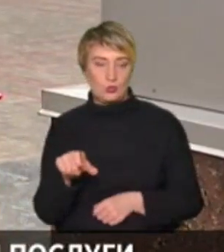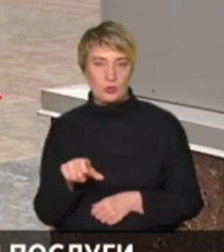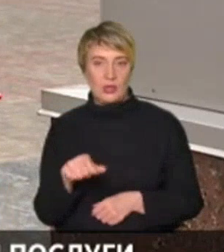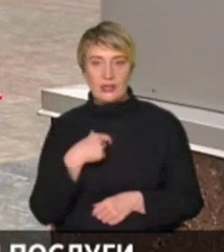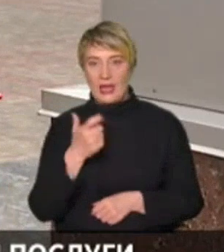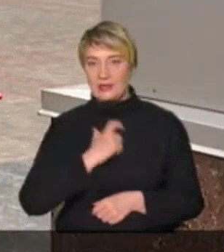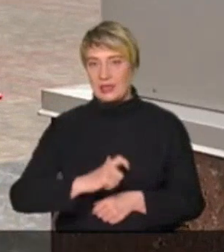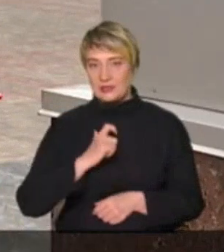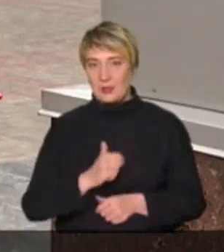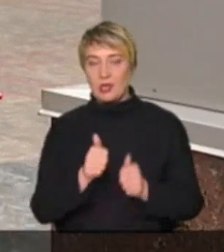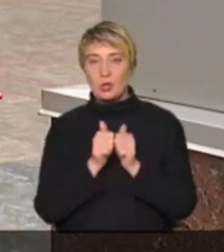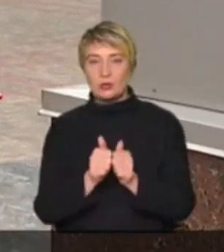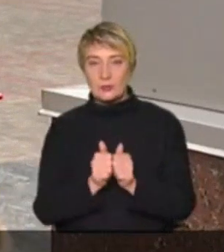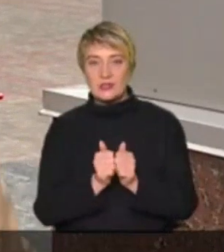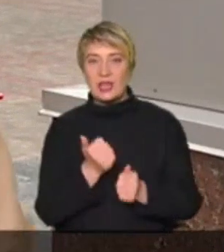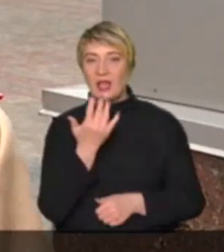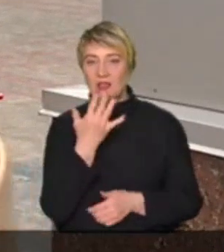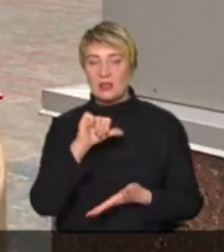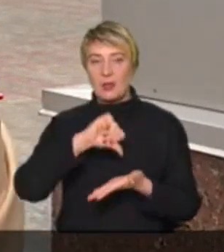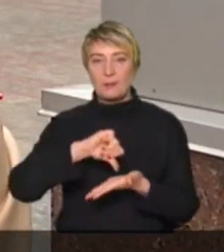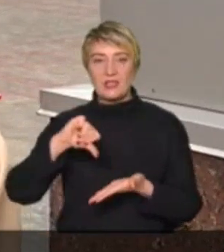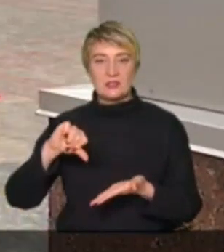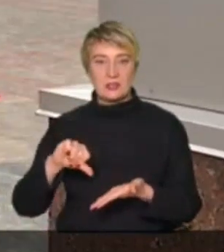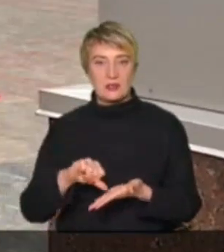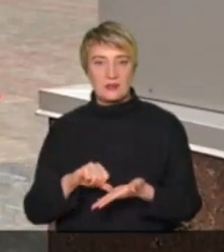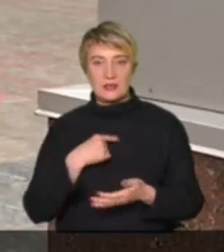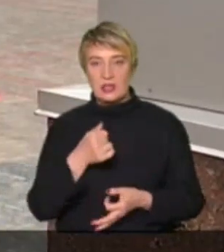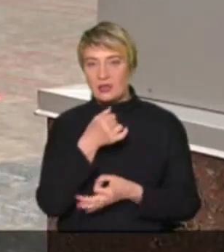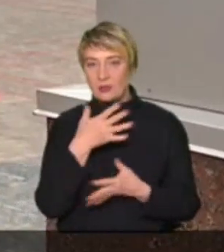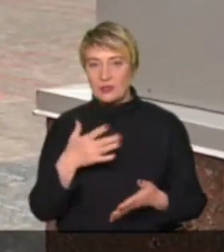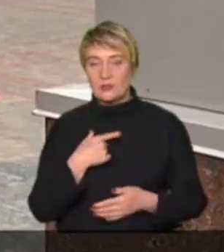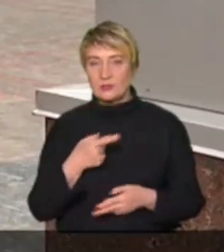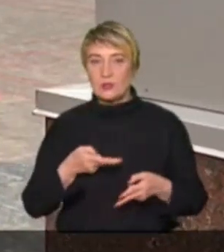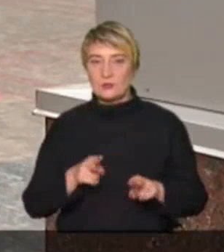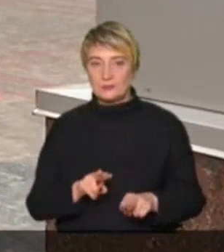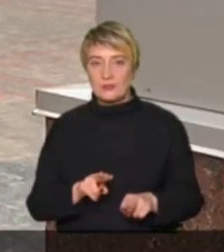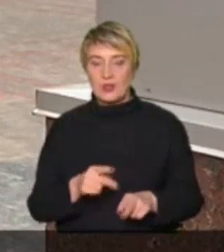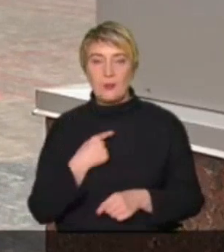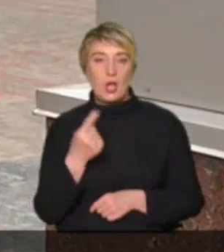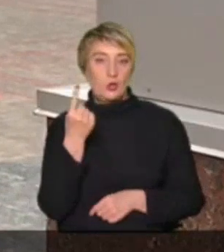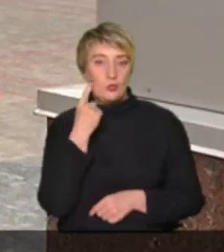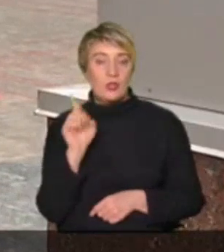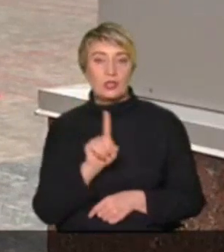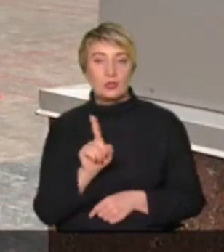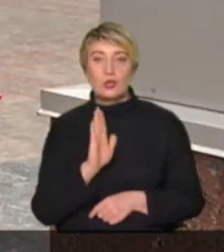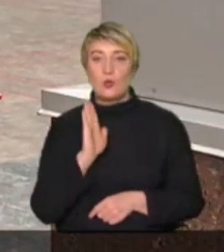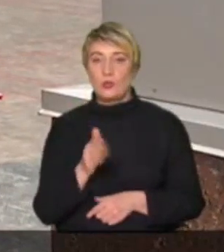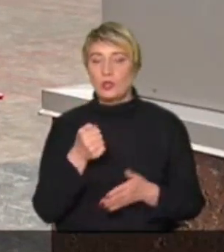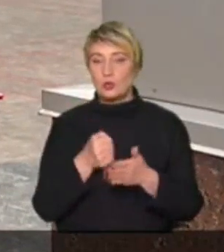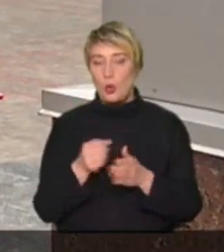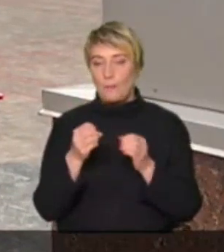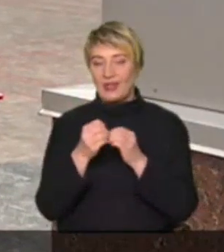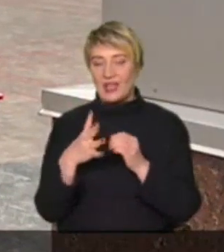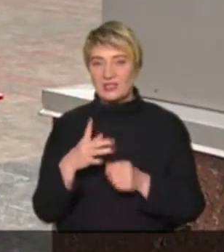колегами, і іноземними представниками не скажу, що ставили ставки, але, в принципі, думали, що буде, ну, до 15